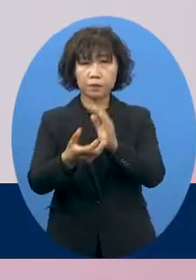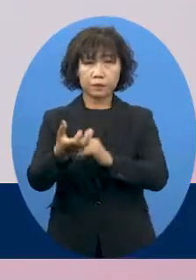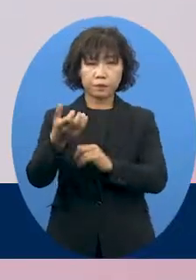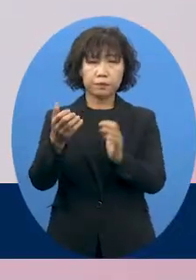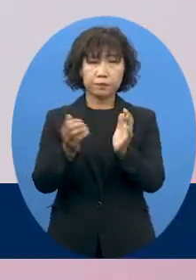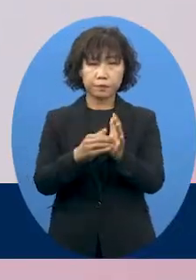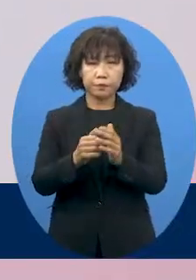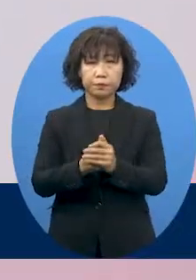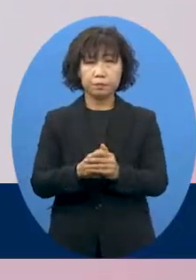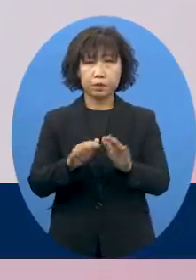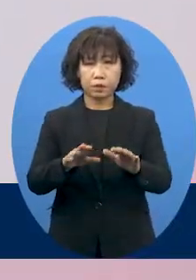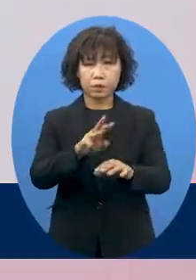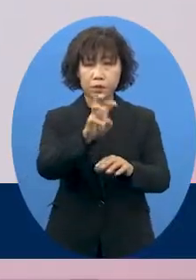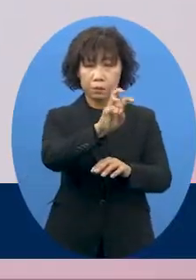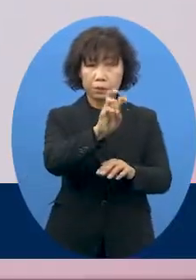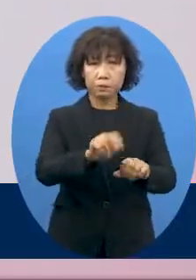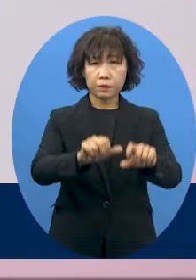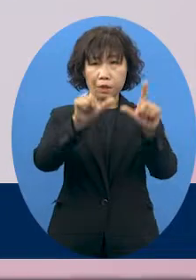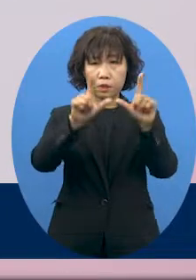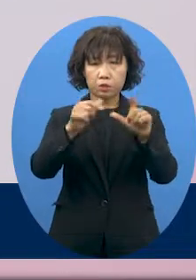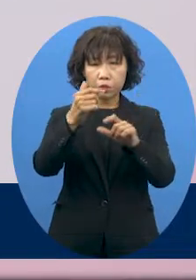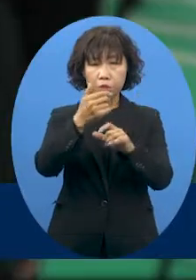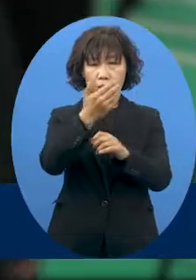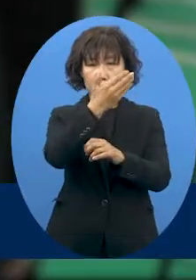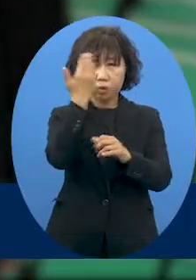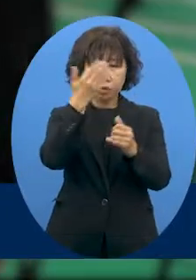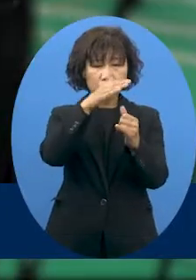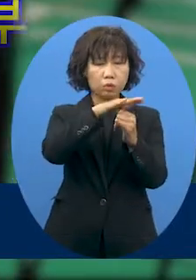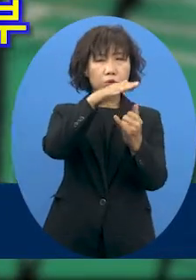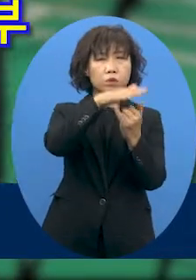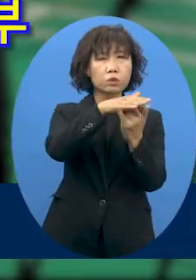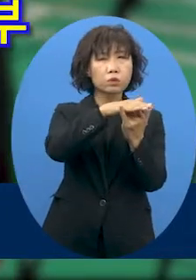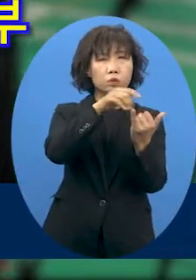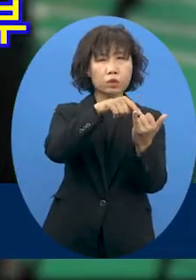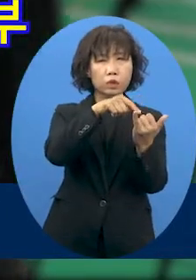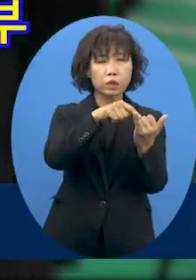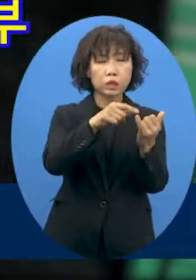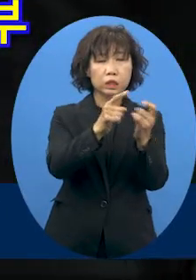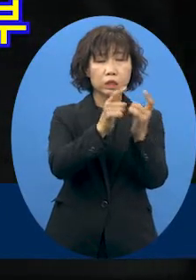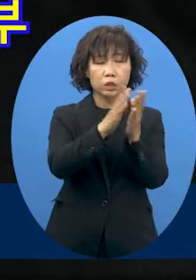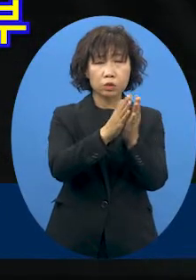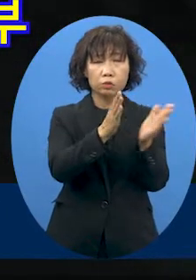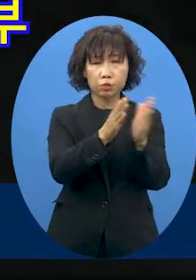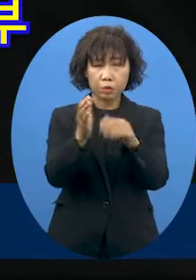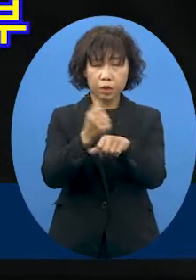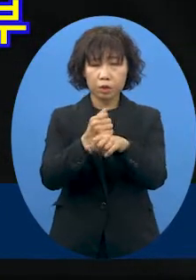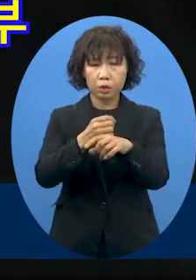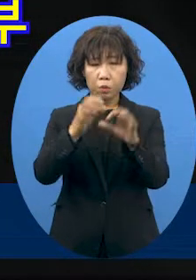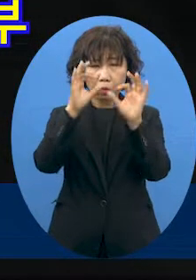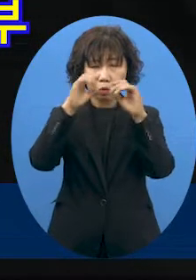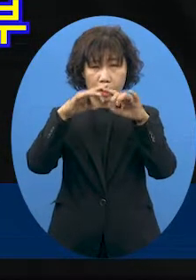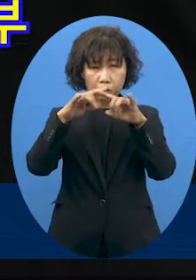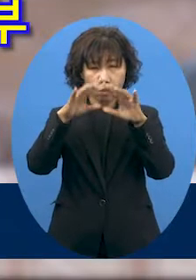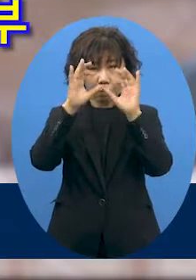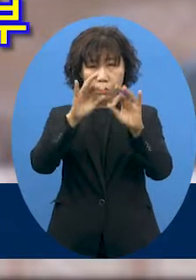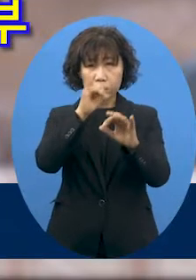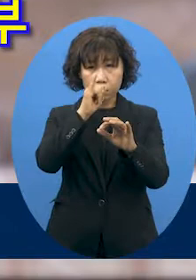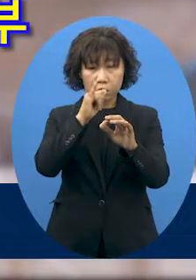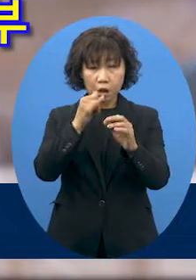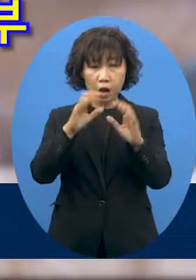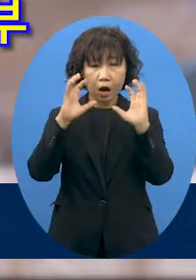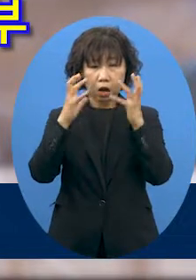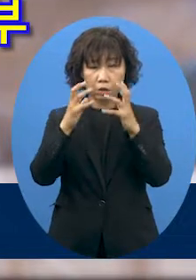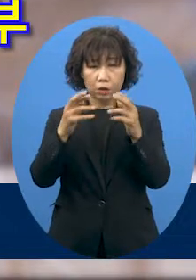가졌습니다 축제 둘째 날인 30일에는 청소년이 직접 준비하고 출연하는 동대문구 보이는 라디오 아이들이